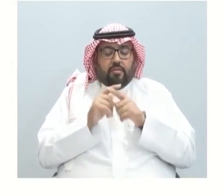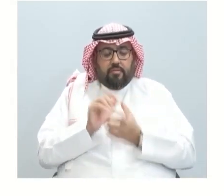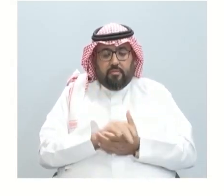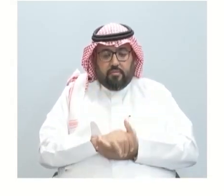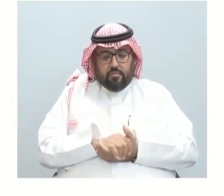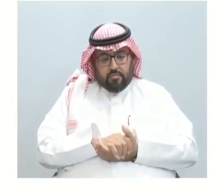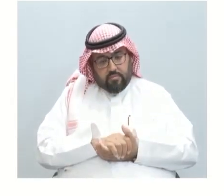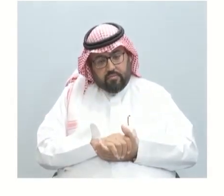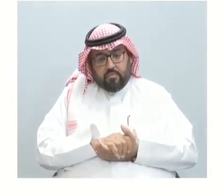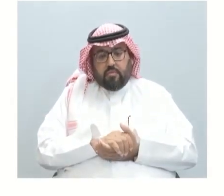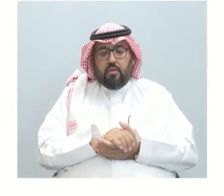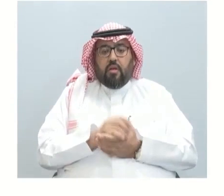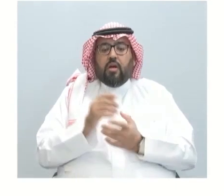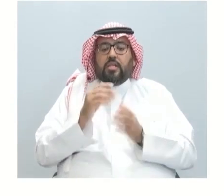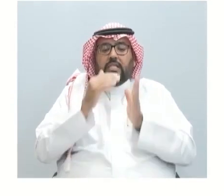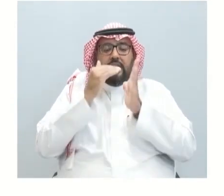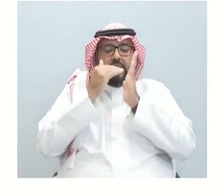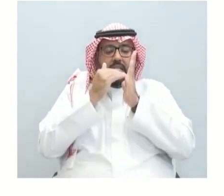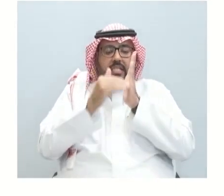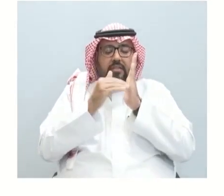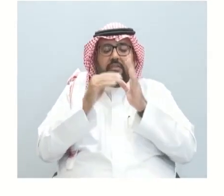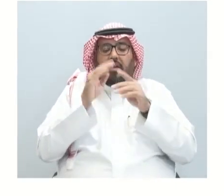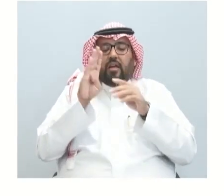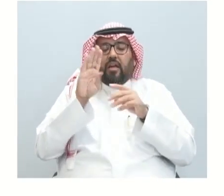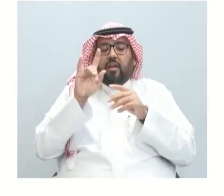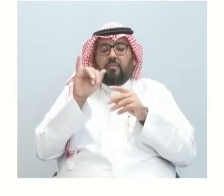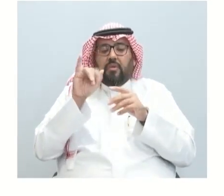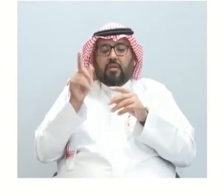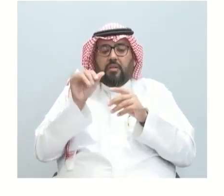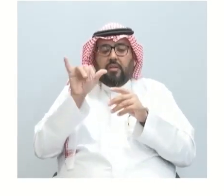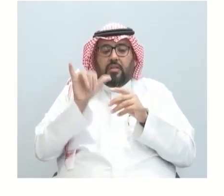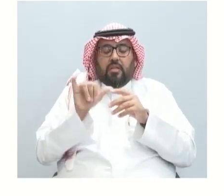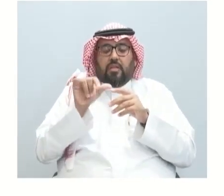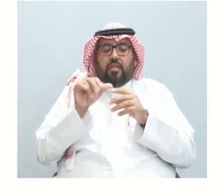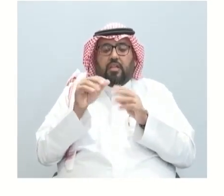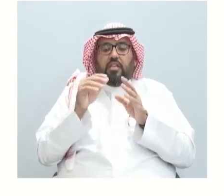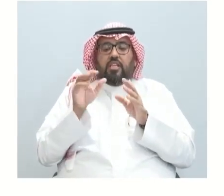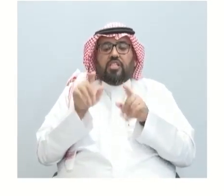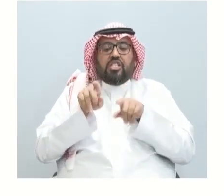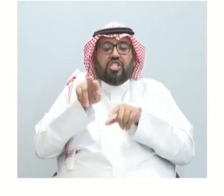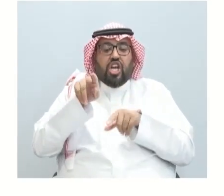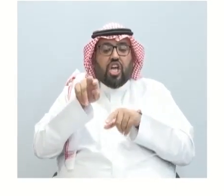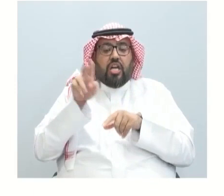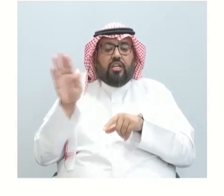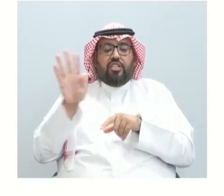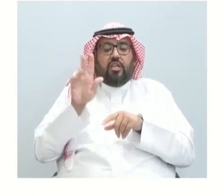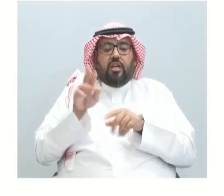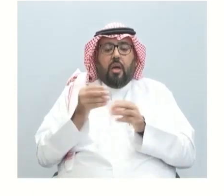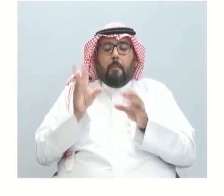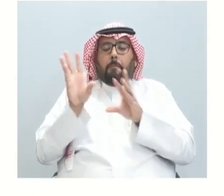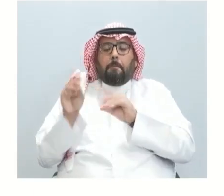اكس كل نصف كروموسوم يسمى الكروماتيد الشقيق والكروماتيد الشقيقه تراكيب تحتوي نسخا